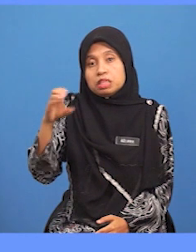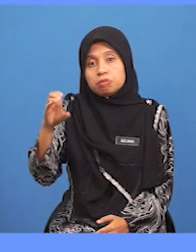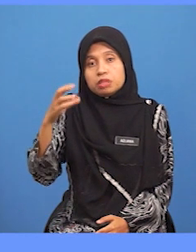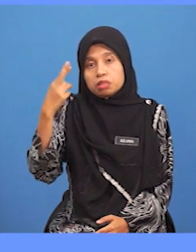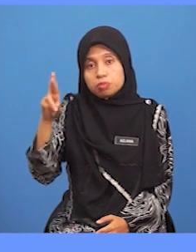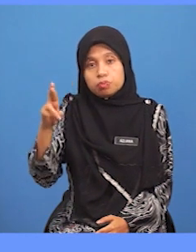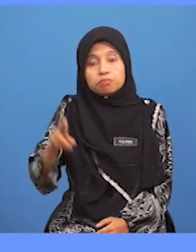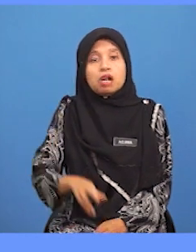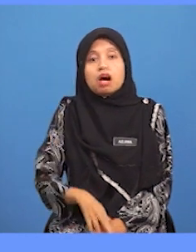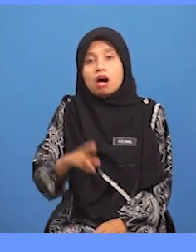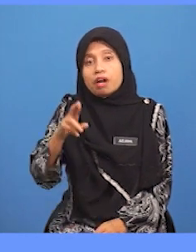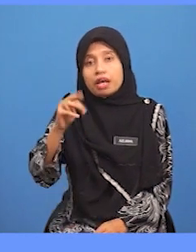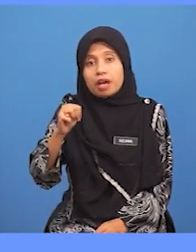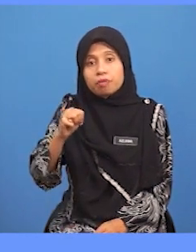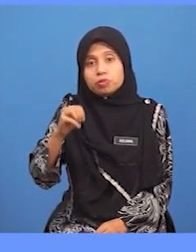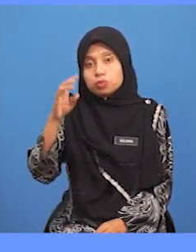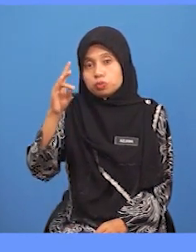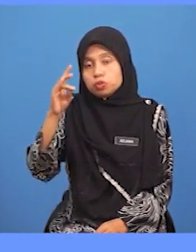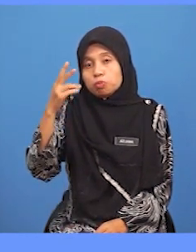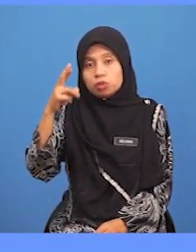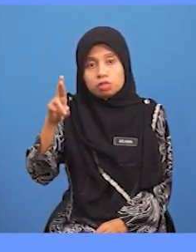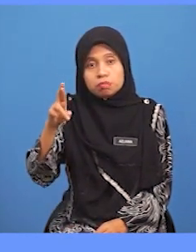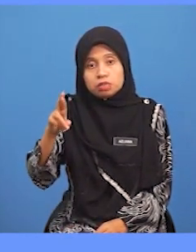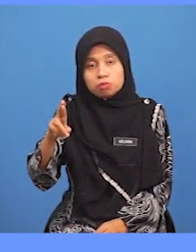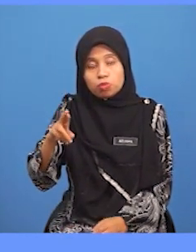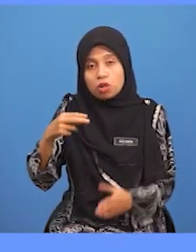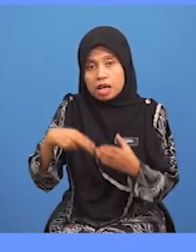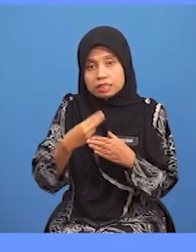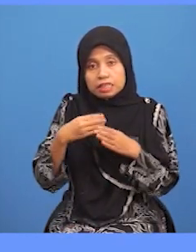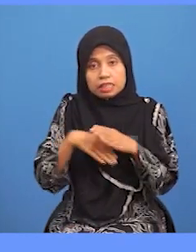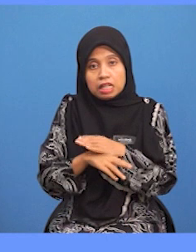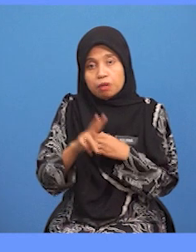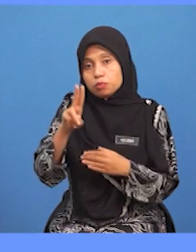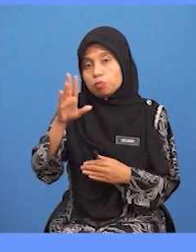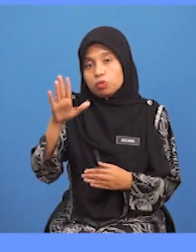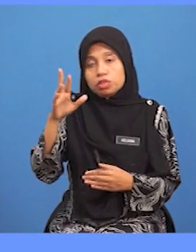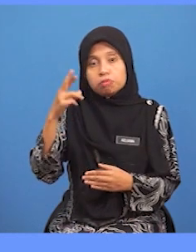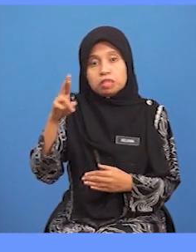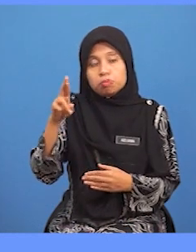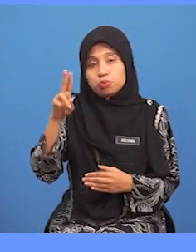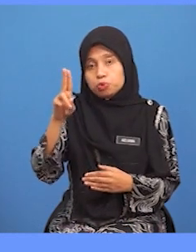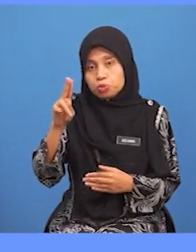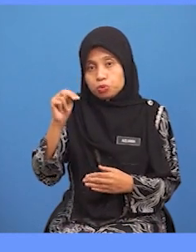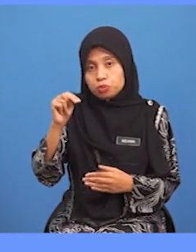RM75,000. Kos berubah RM75,000 adalah hasil darab 25,000 unit keluaran dengan kos